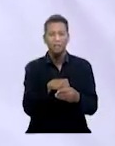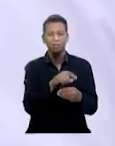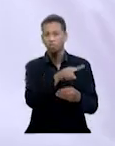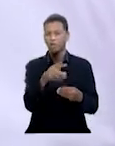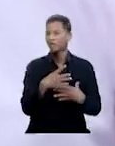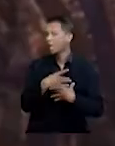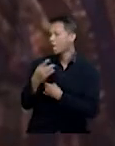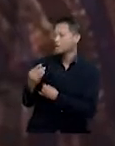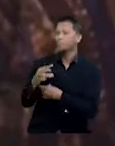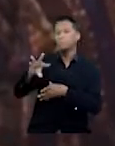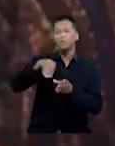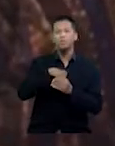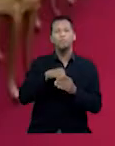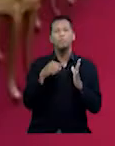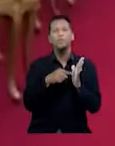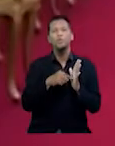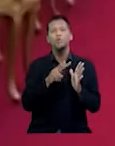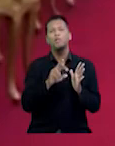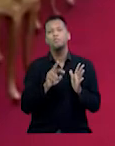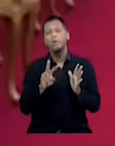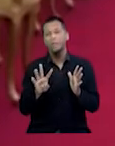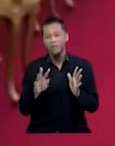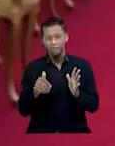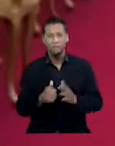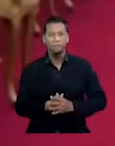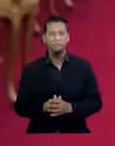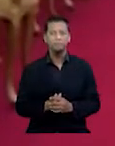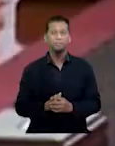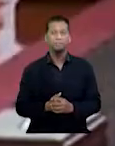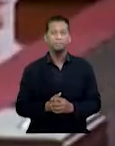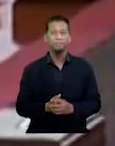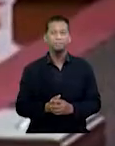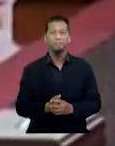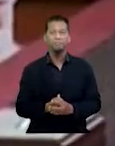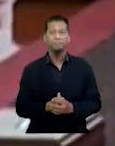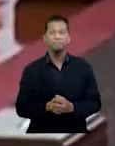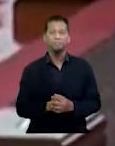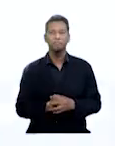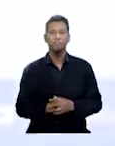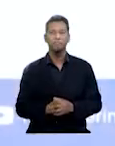memenangkan pemilu 2024. Tim Liputan iNews melaporkan.